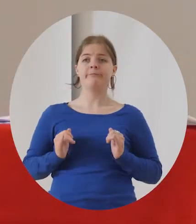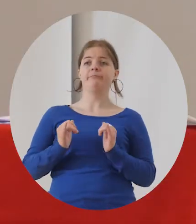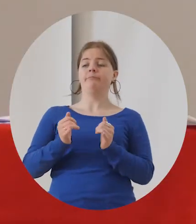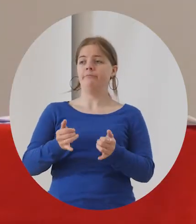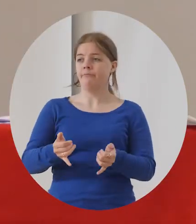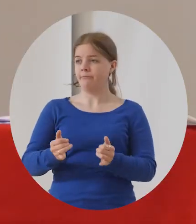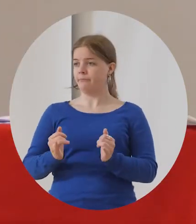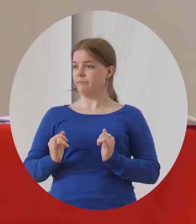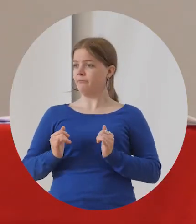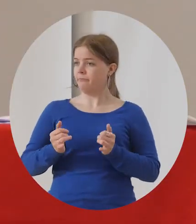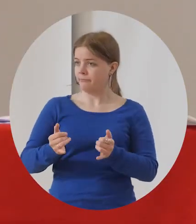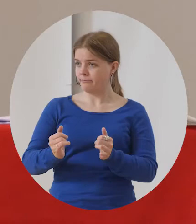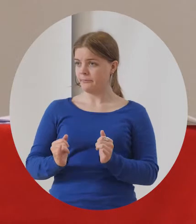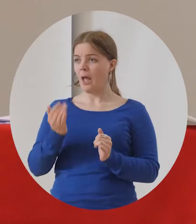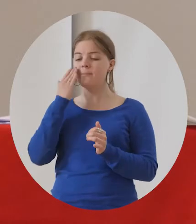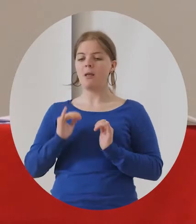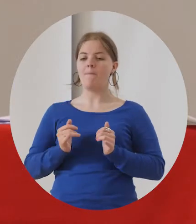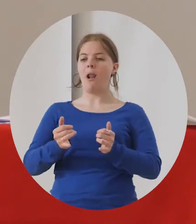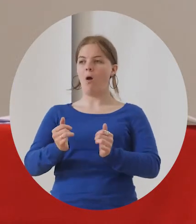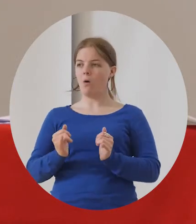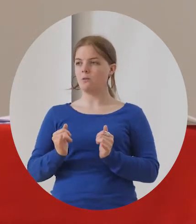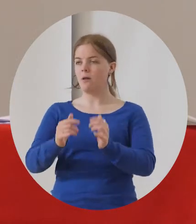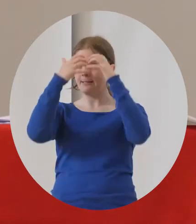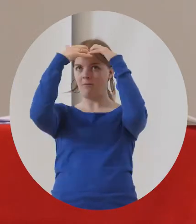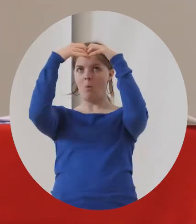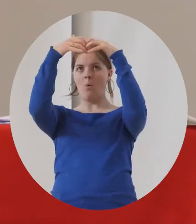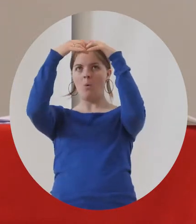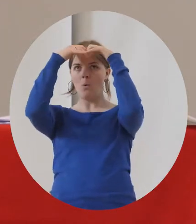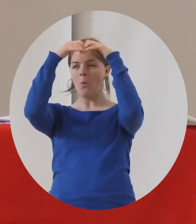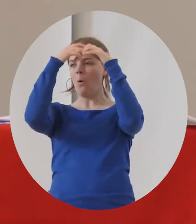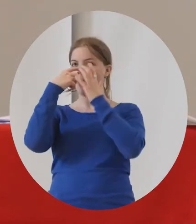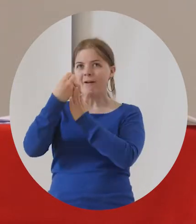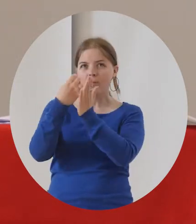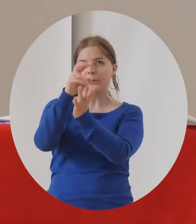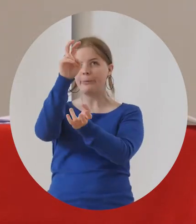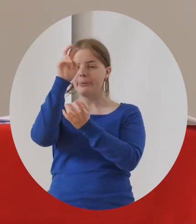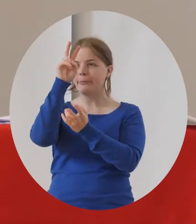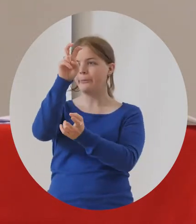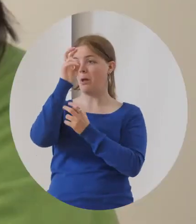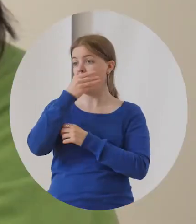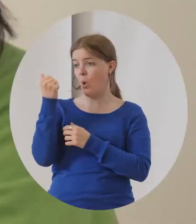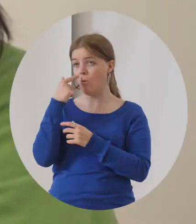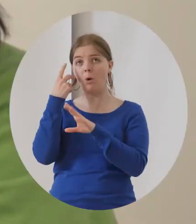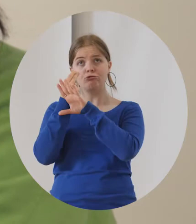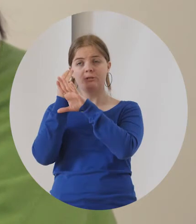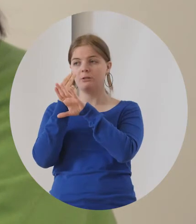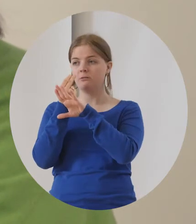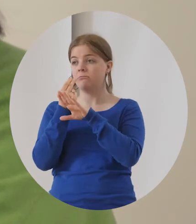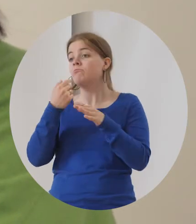Parce que quand on se balance, le cerveau capte davantage les informations et enregistre bien mieux. Alors que dans